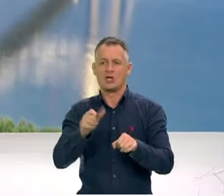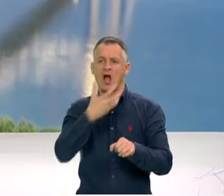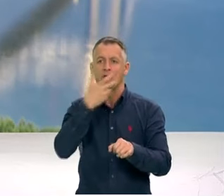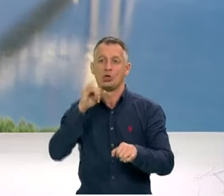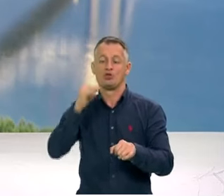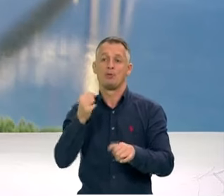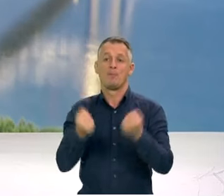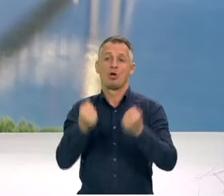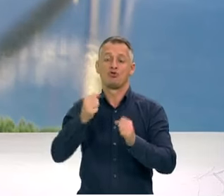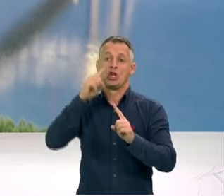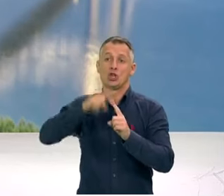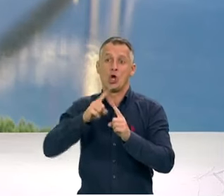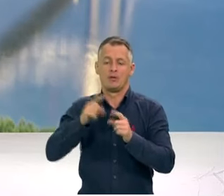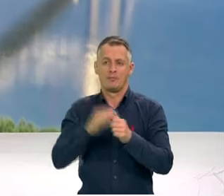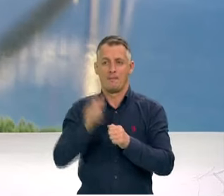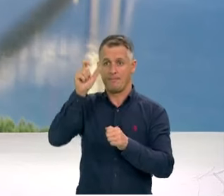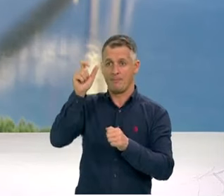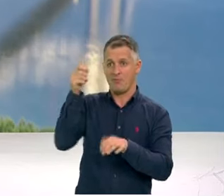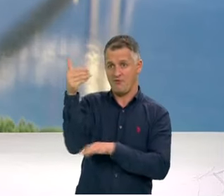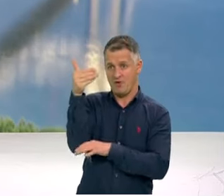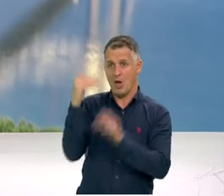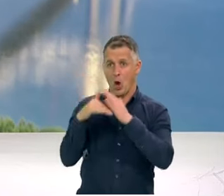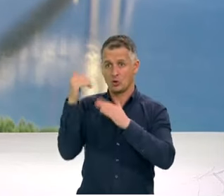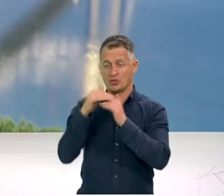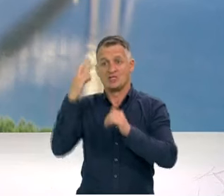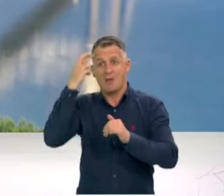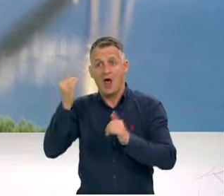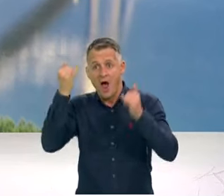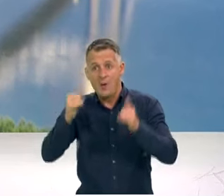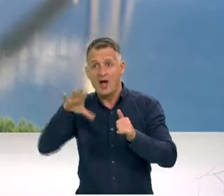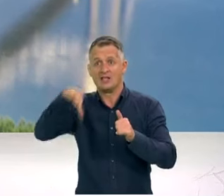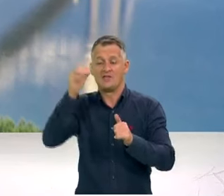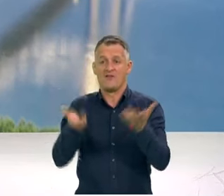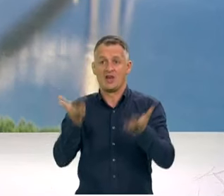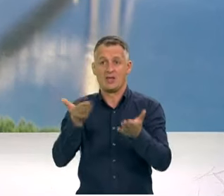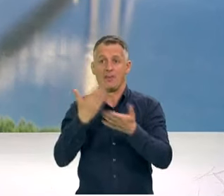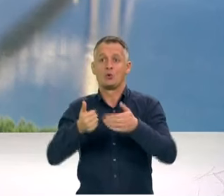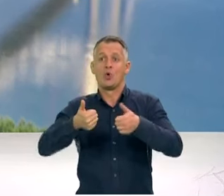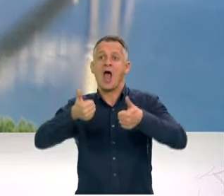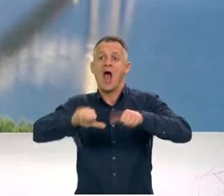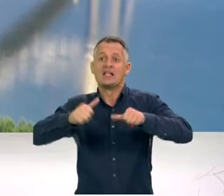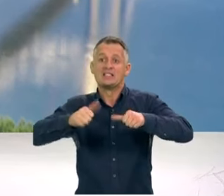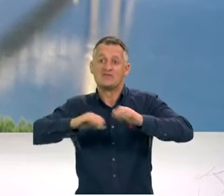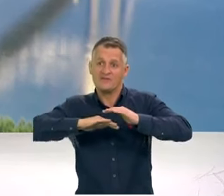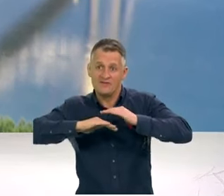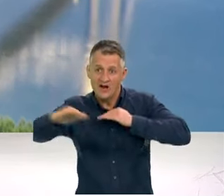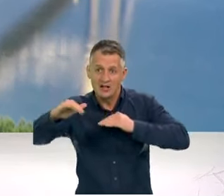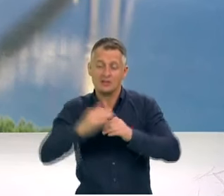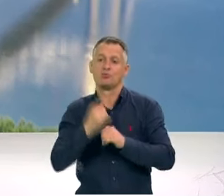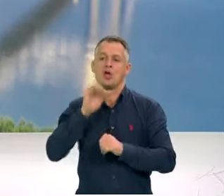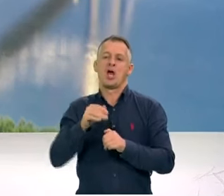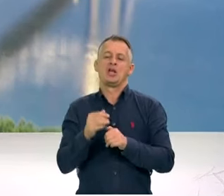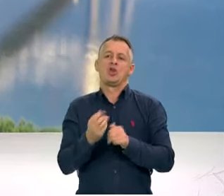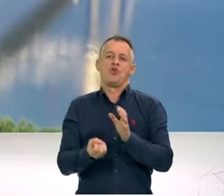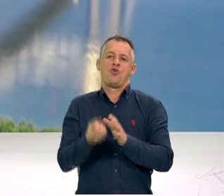camioanelor de mare tonaj constructorii speră ca acum să fi găsit varianta optimă pentru asfalt ei spun că au o rețetă nouă care a fost fost